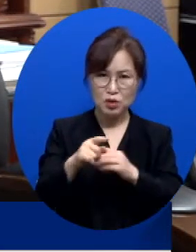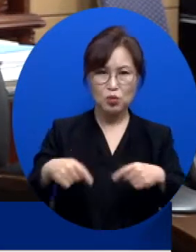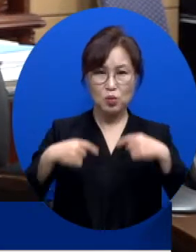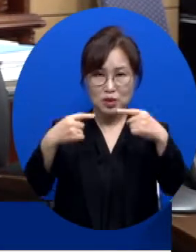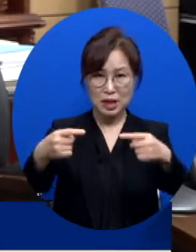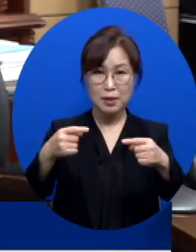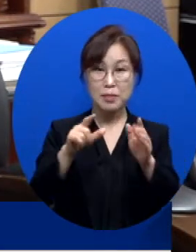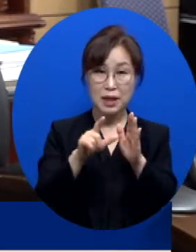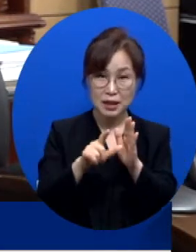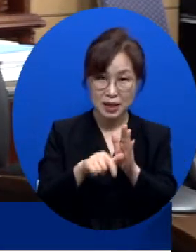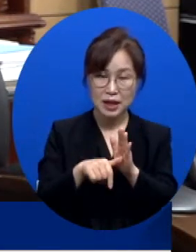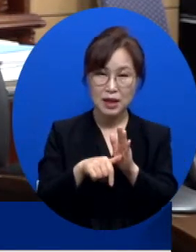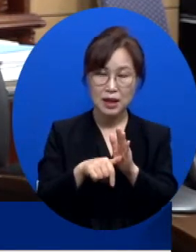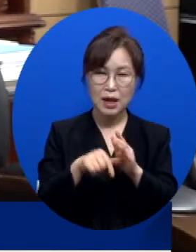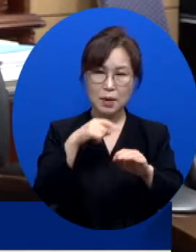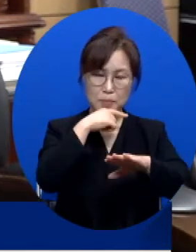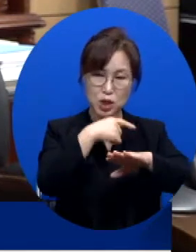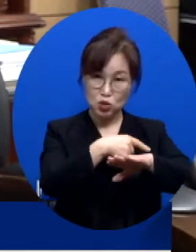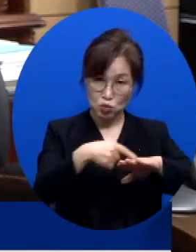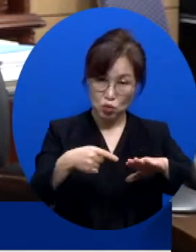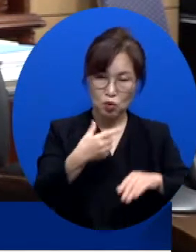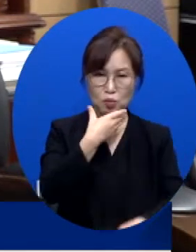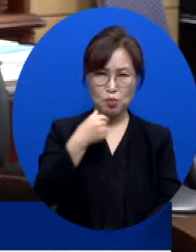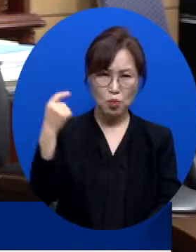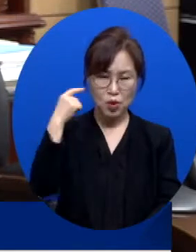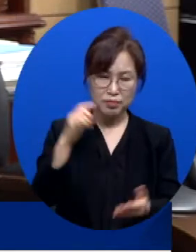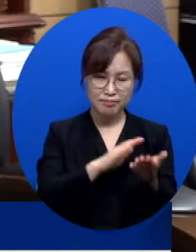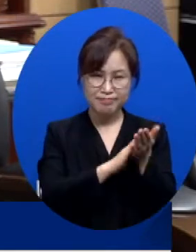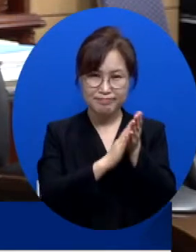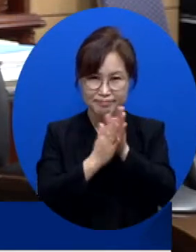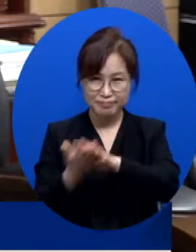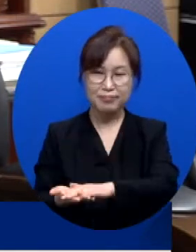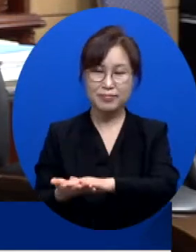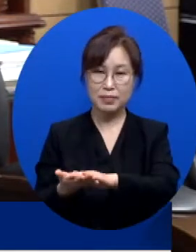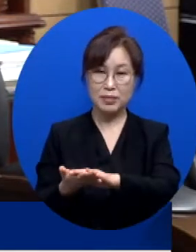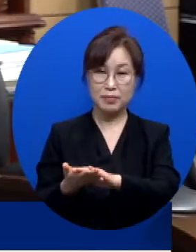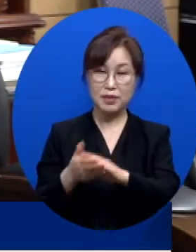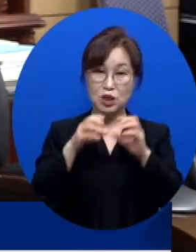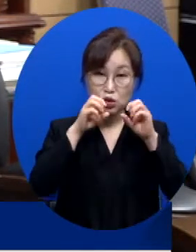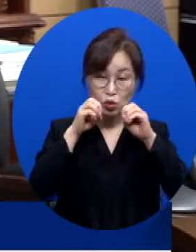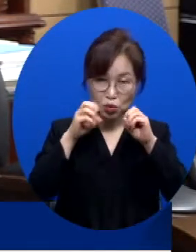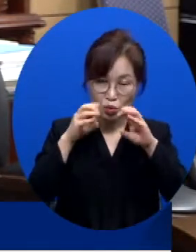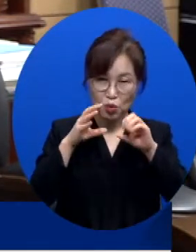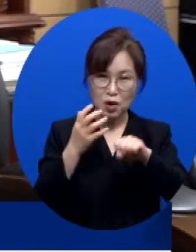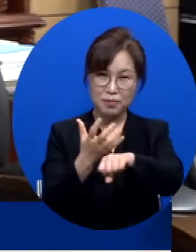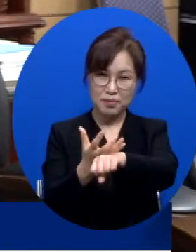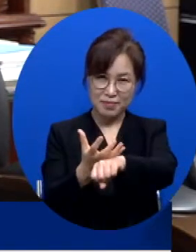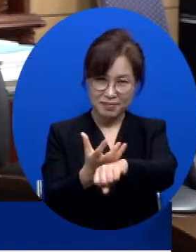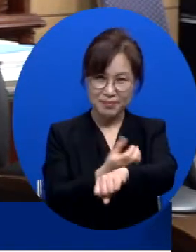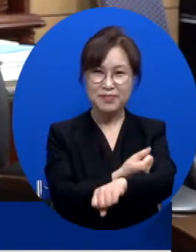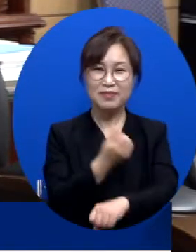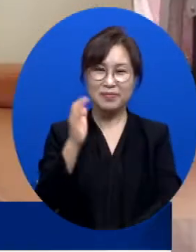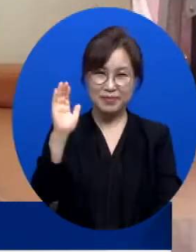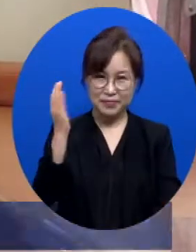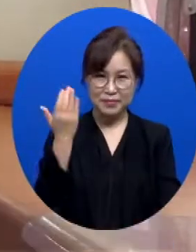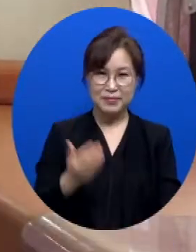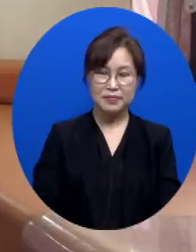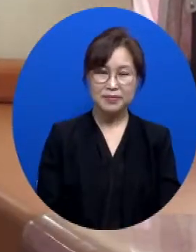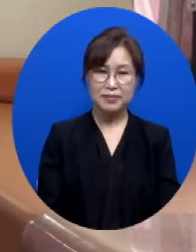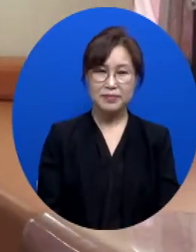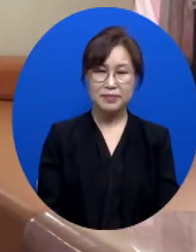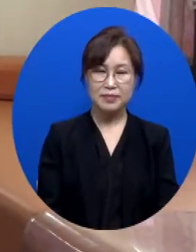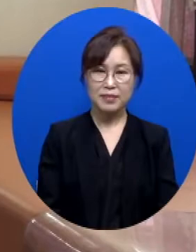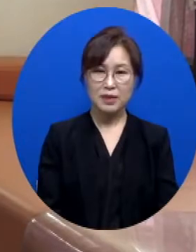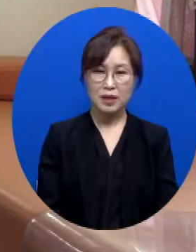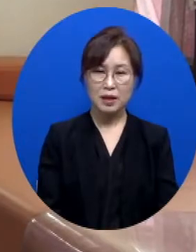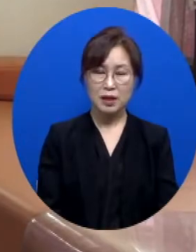때 민족 복음화 운동, 복음 전도의 활력소가 되리라 저는 생각합니다. 성